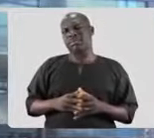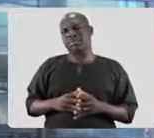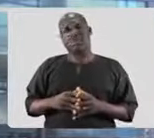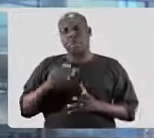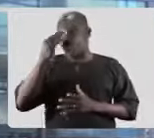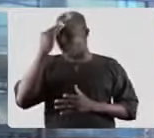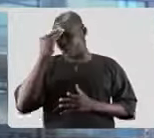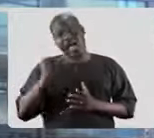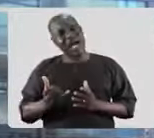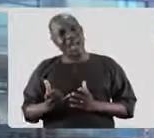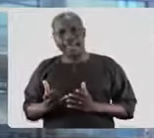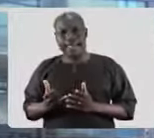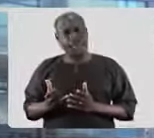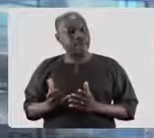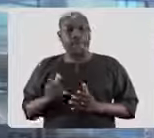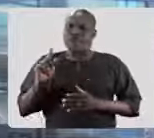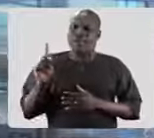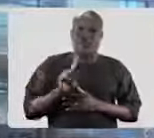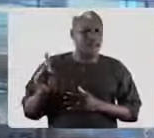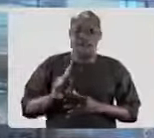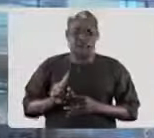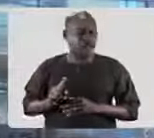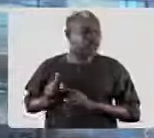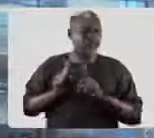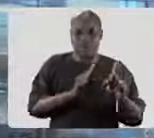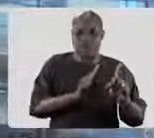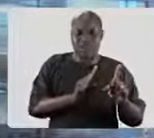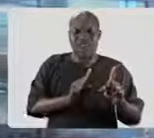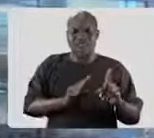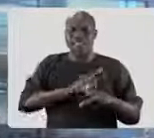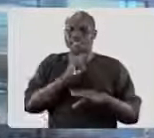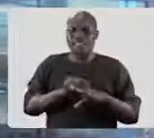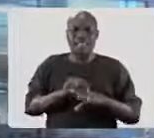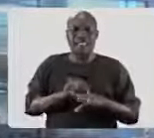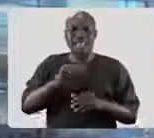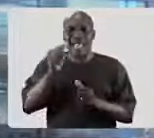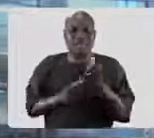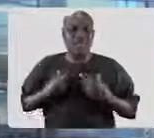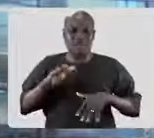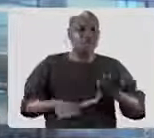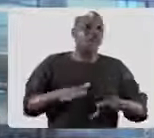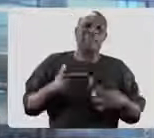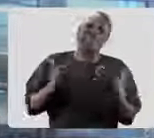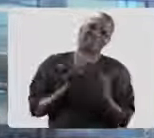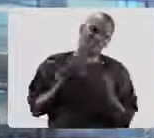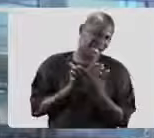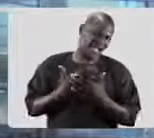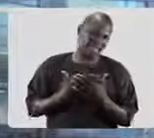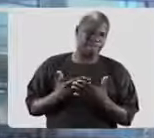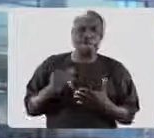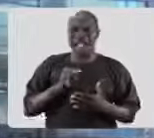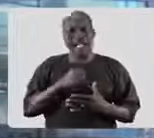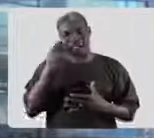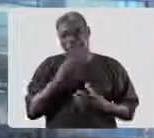e de kwan ene enam so yi ya afre de o man wo nam wo na osuro maka no bibebre